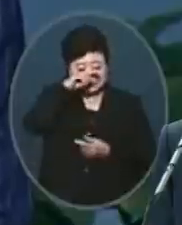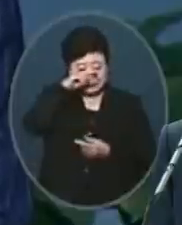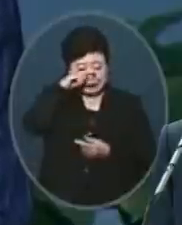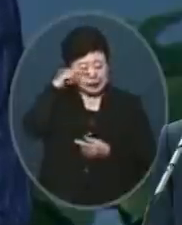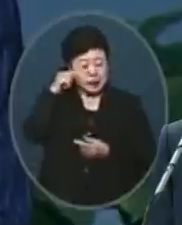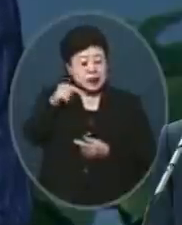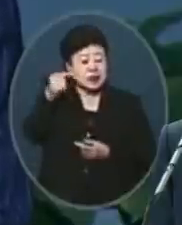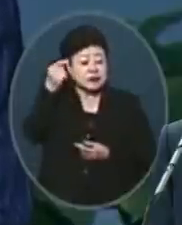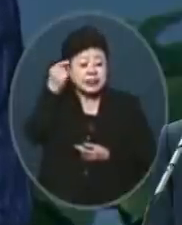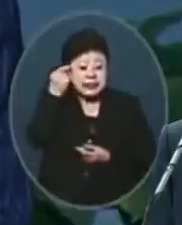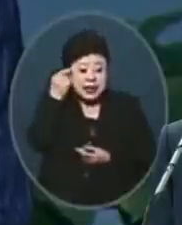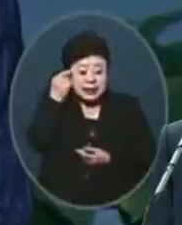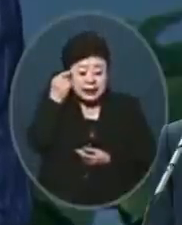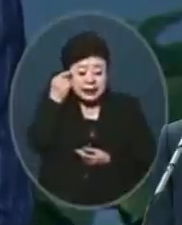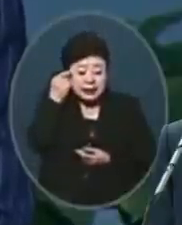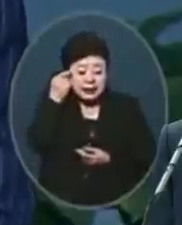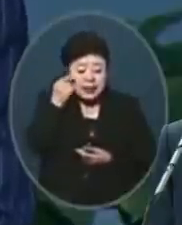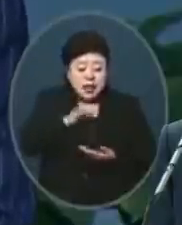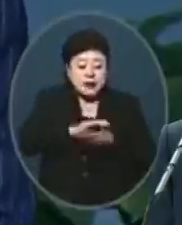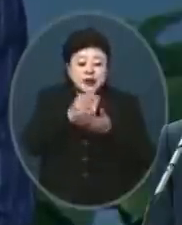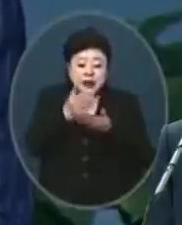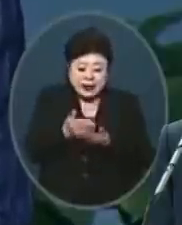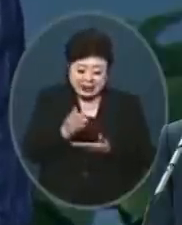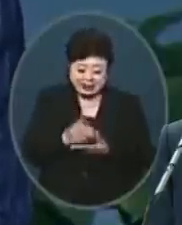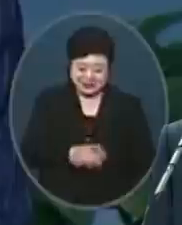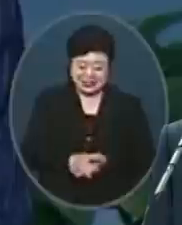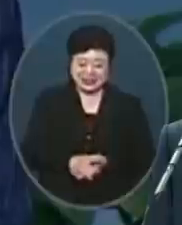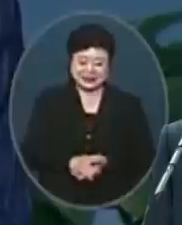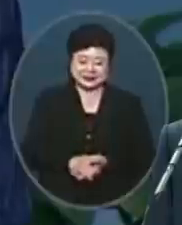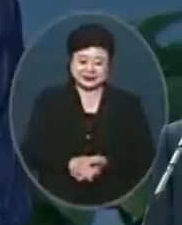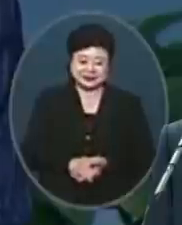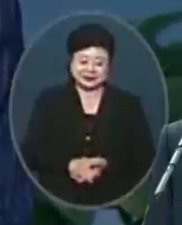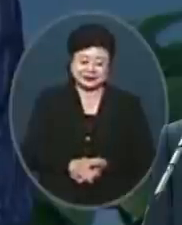여러분의 생각이 변화를 받는 것입니다.